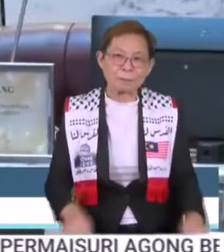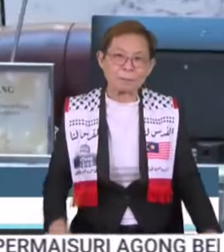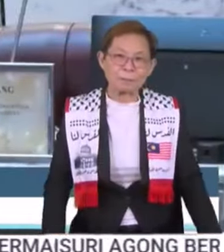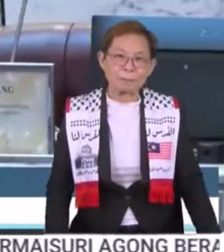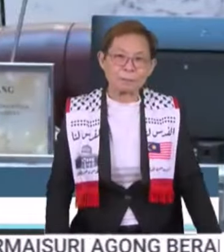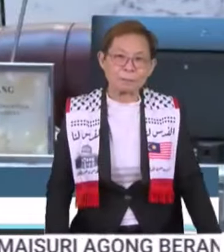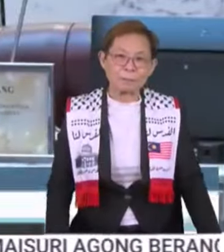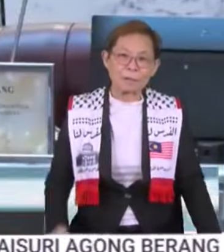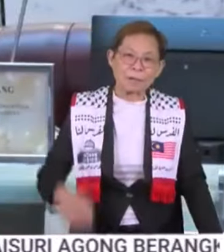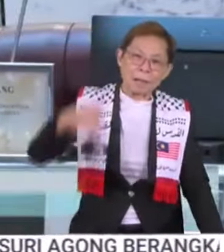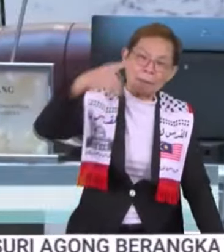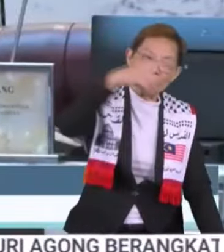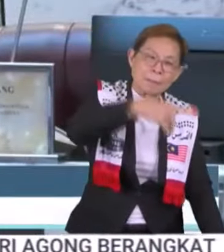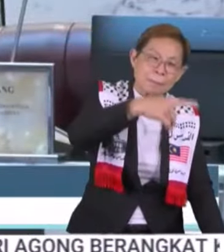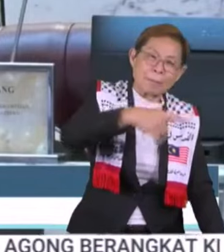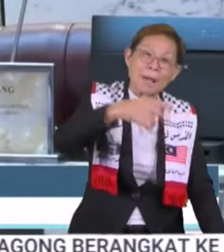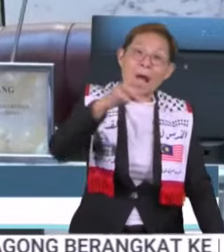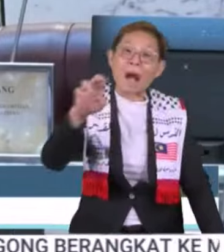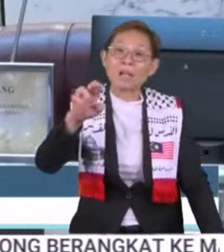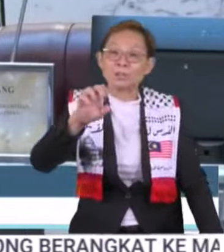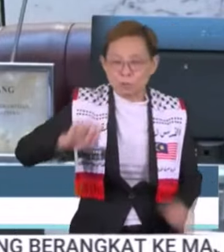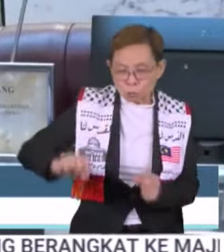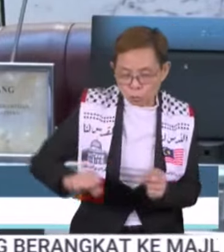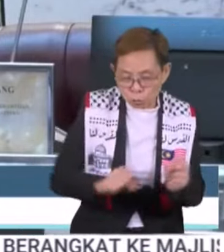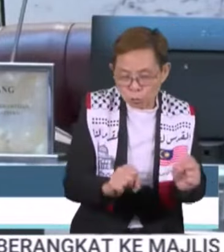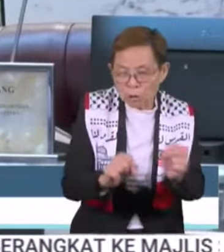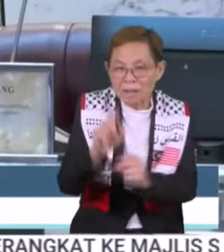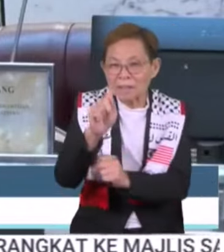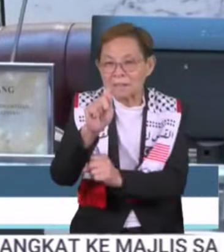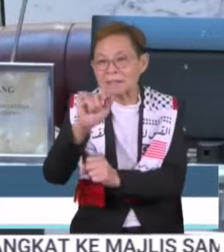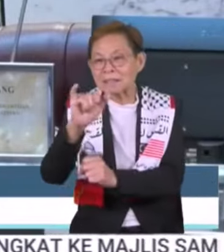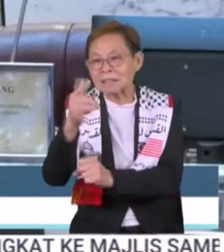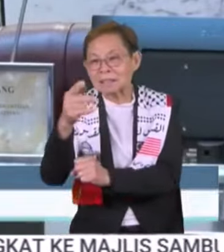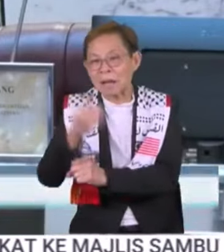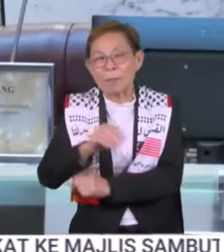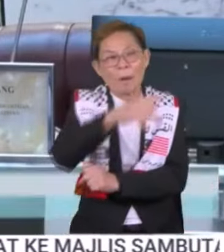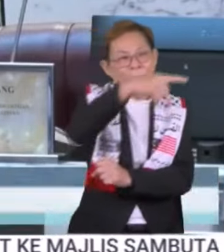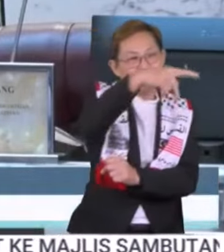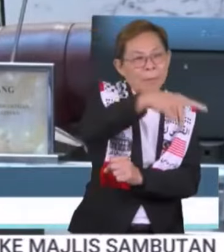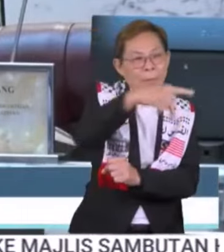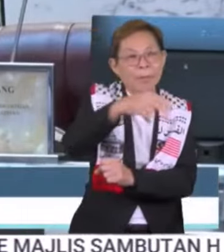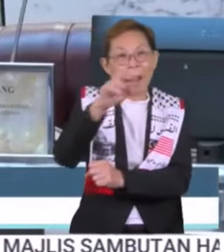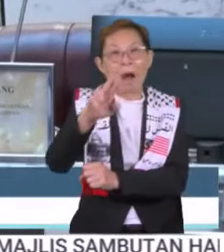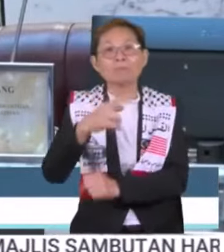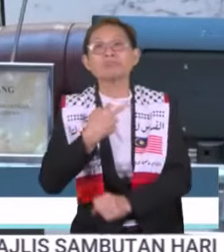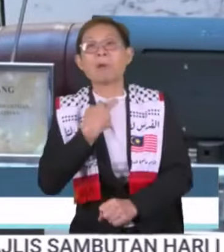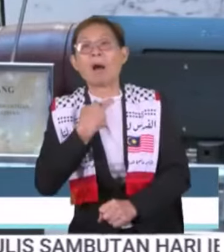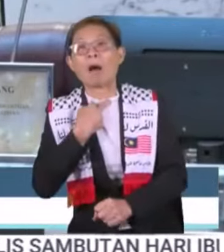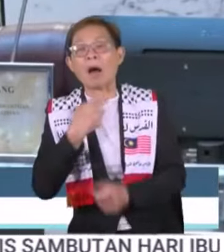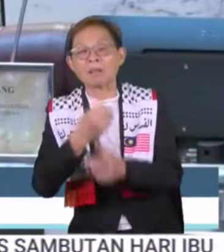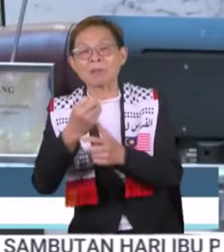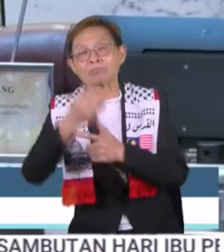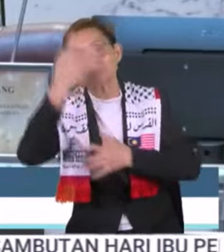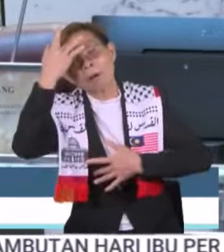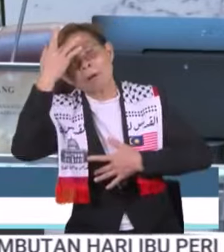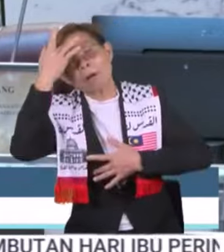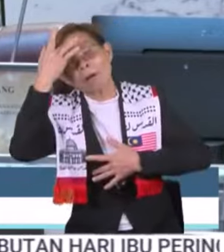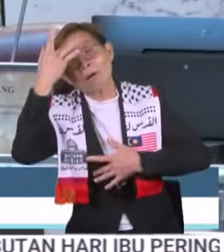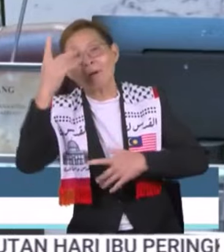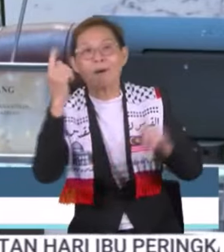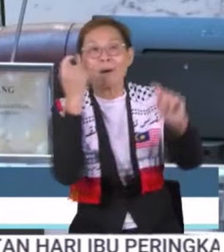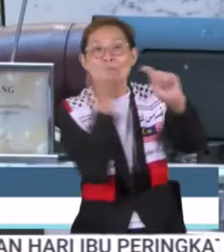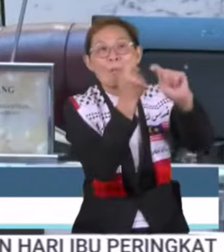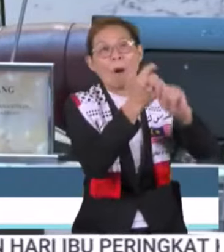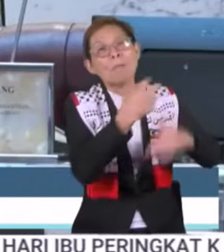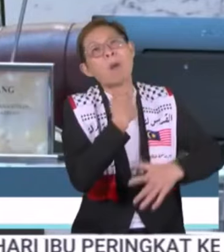Mas dengan PPR Sungai Tiram ini adalah antara PPR yang sudah 3 tahun terbengkalai atau sakit. Dan